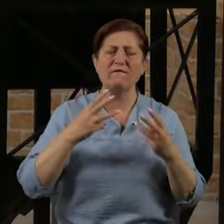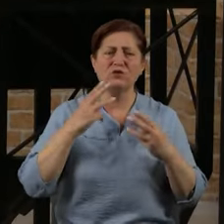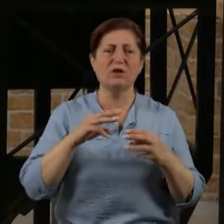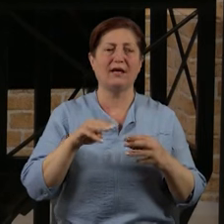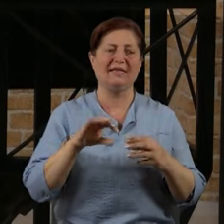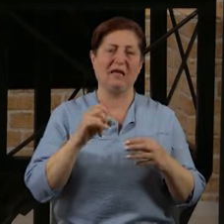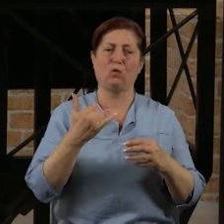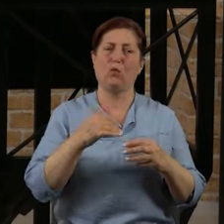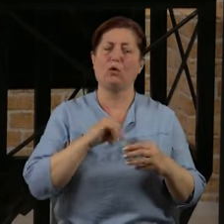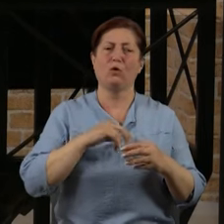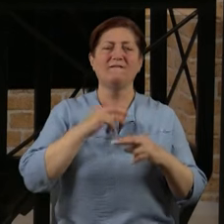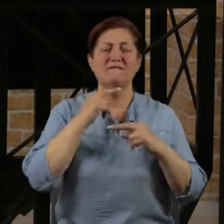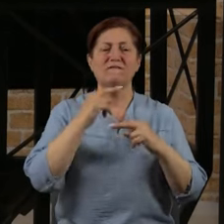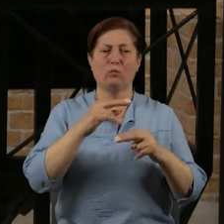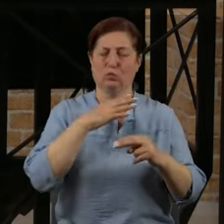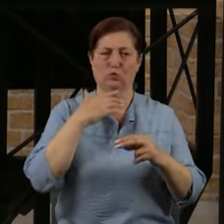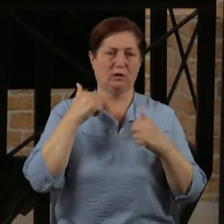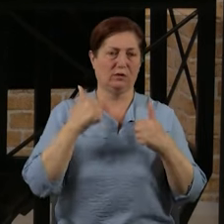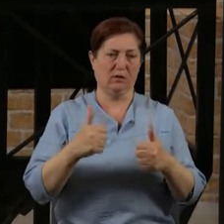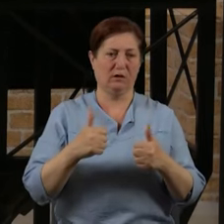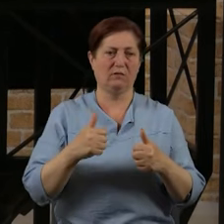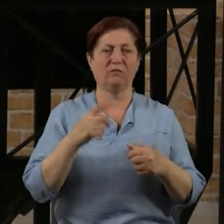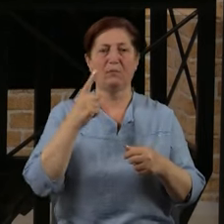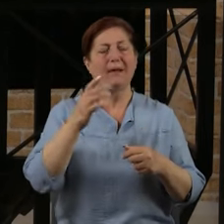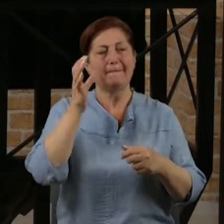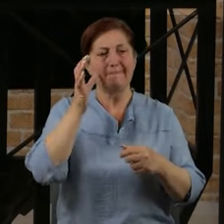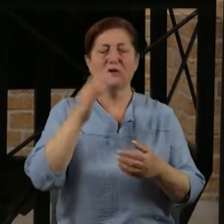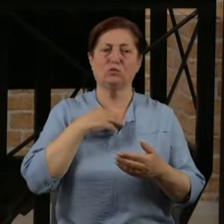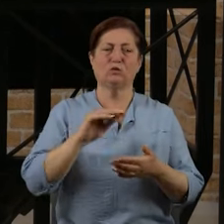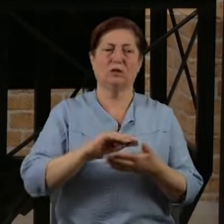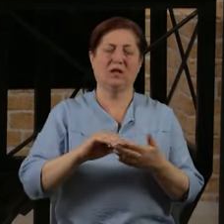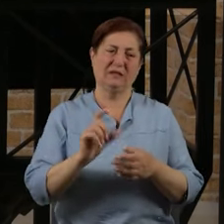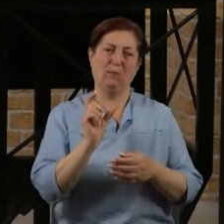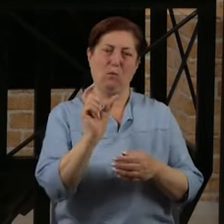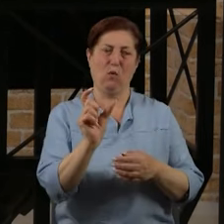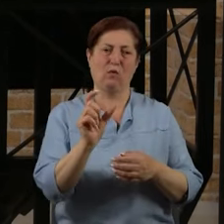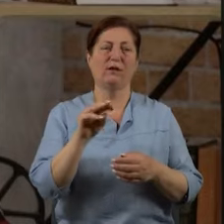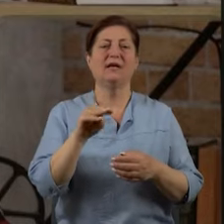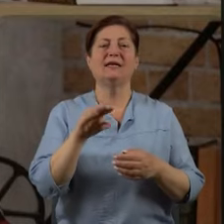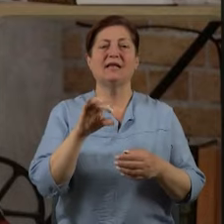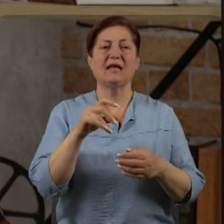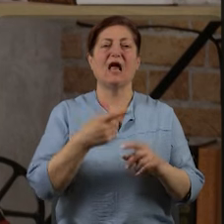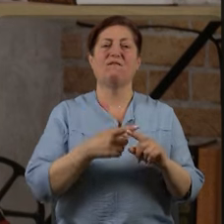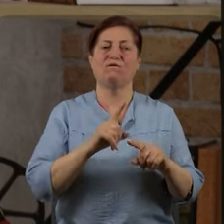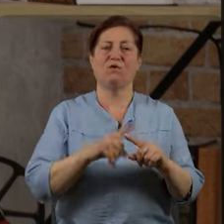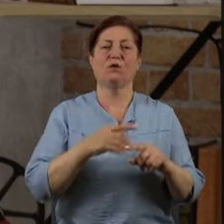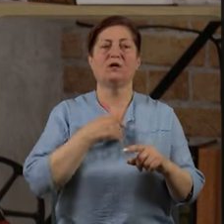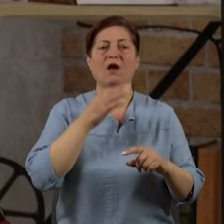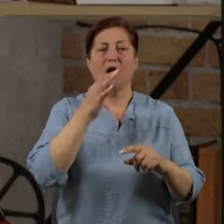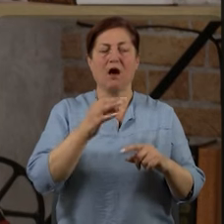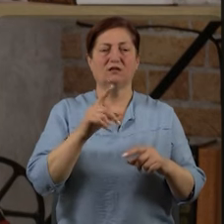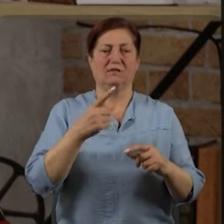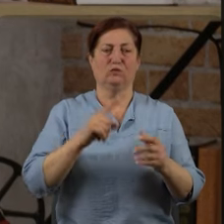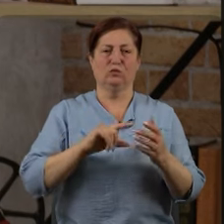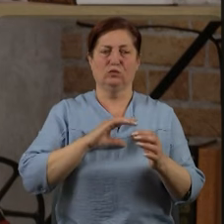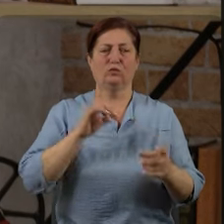Տերյանի վերաբերմունքը շատ լավ դես այդ արդյոք, եւ մի բան ստեղծում էլ կարդամ շատ փոքր Տերյանից, որը իմ ասացի հավաստումն է,